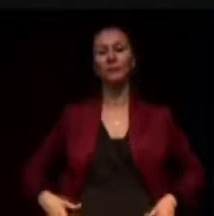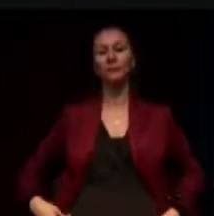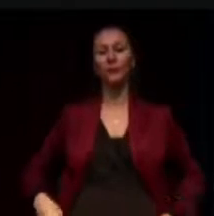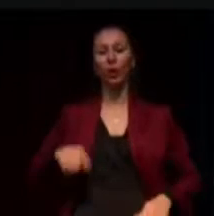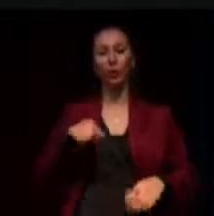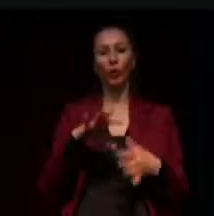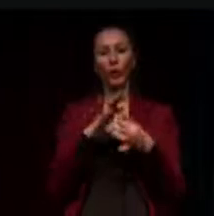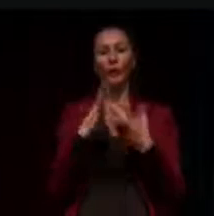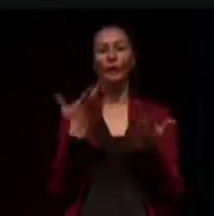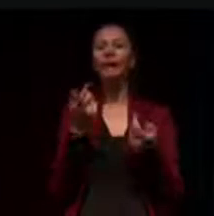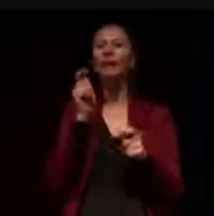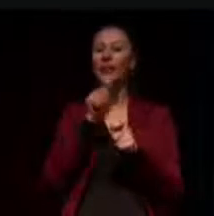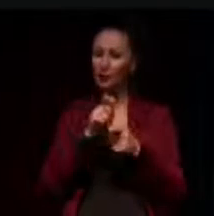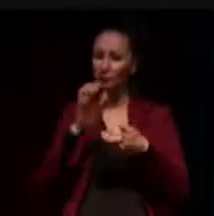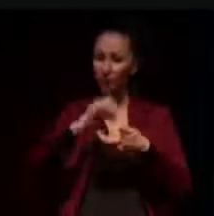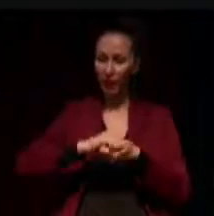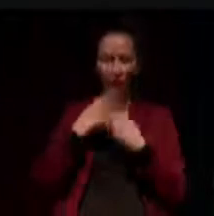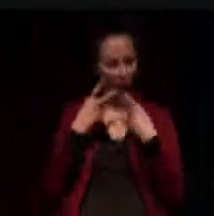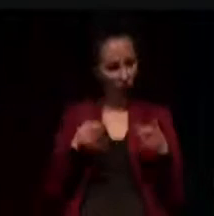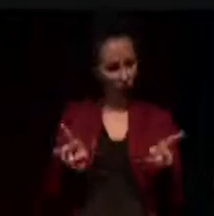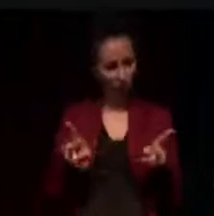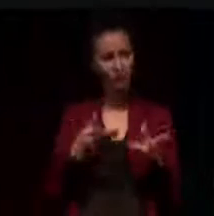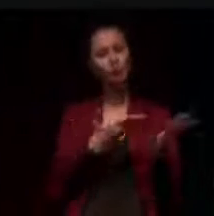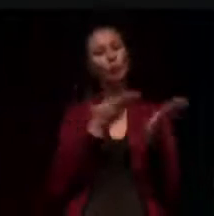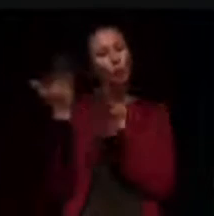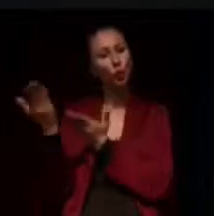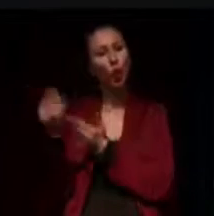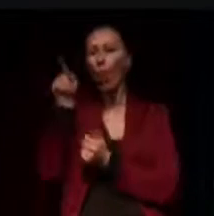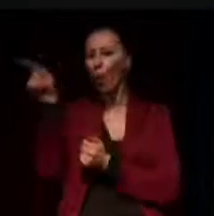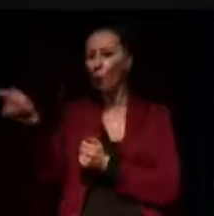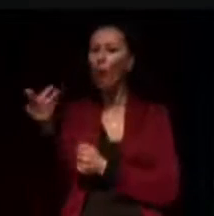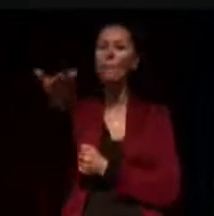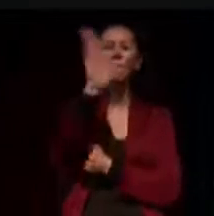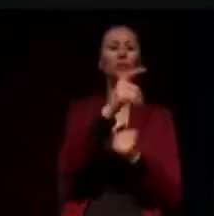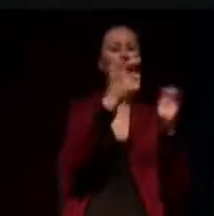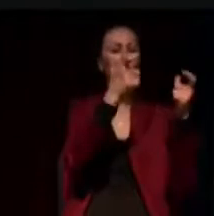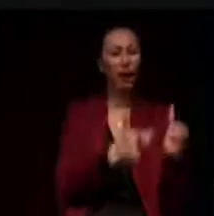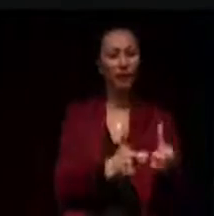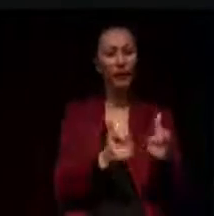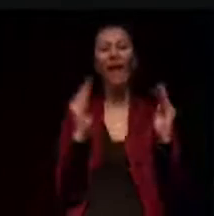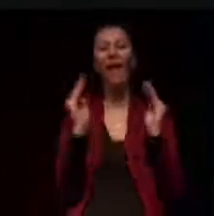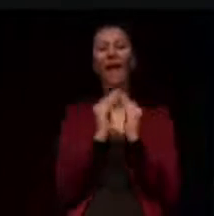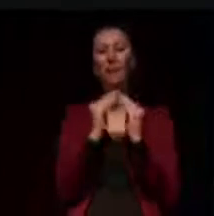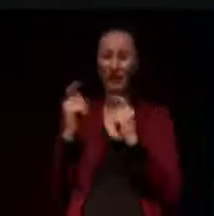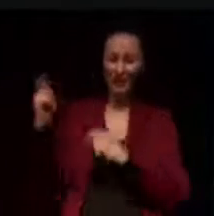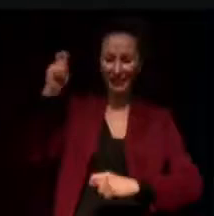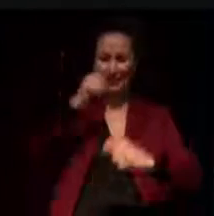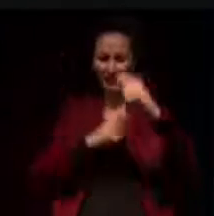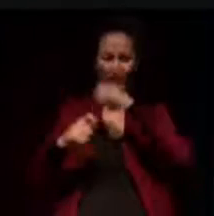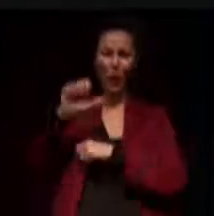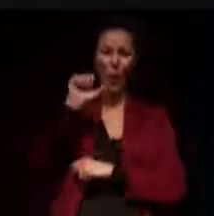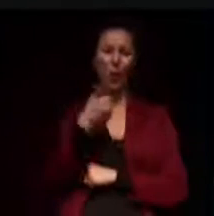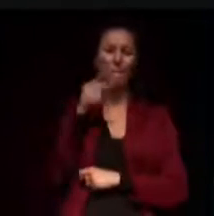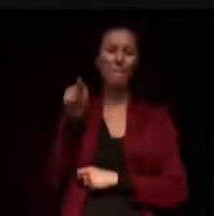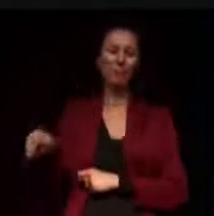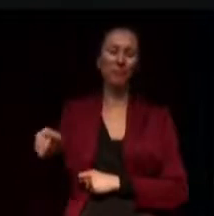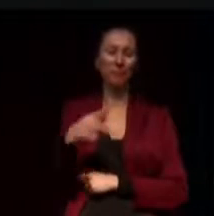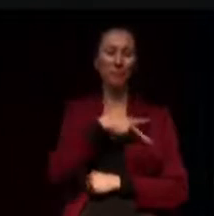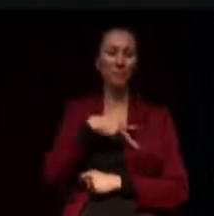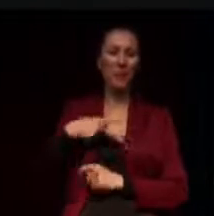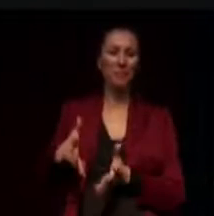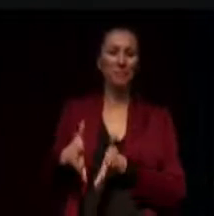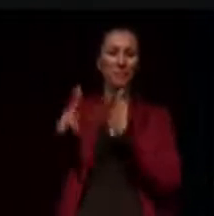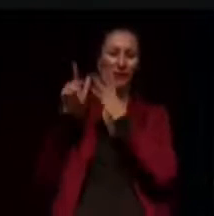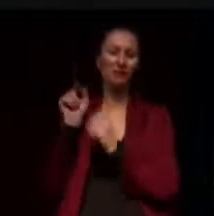Bununla ilgili gerçekten işbirliğine de açığız. Buyurun orada ya da başka bir alanda evimizi inşa edelim ve evimizi dönüştürelim